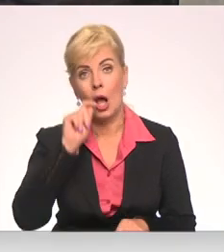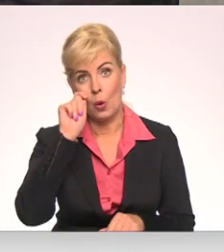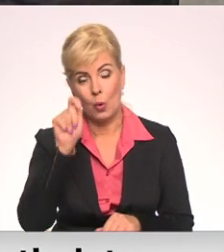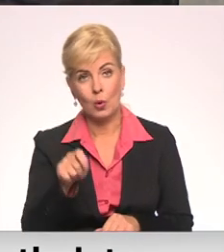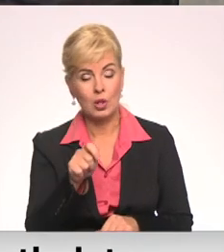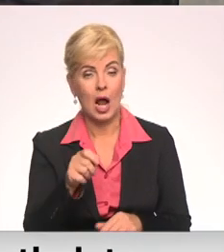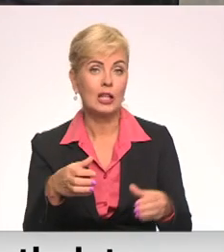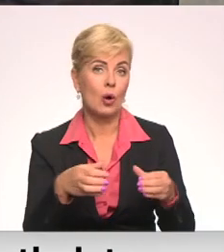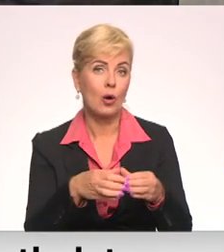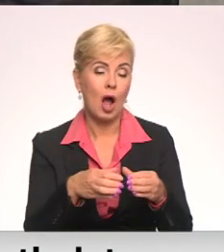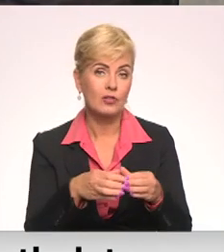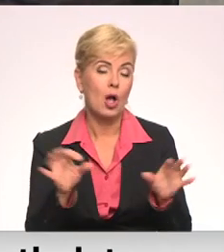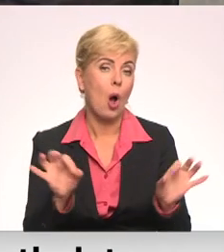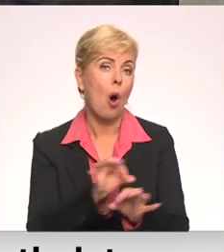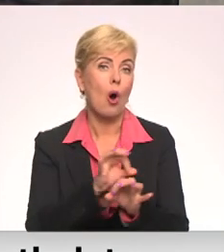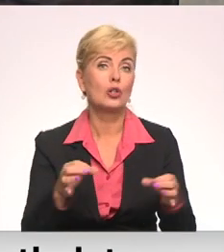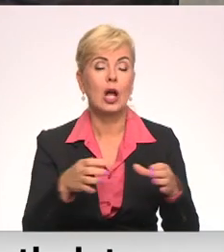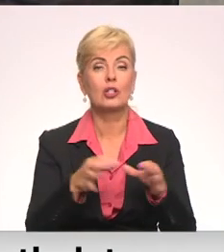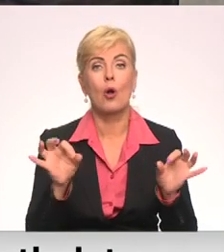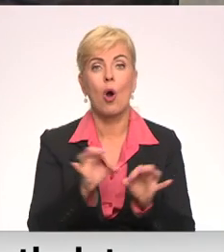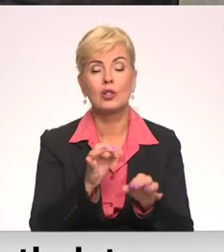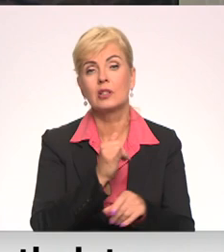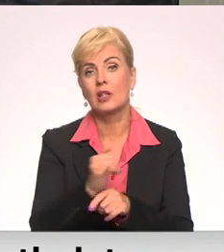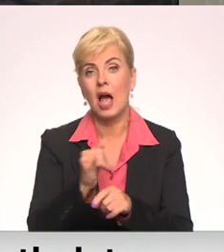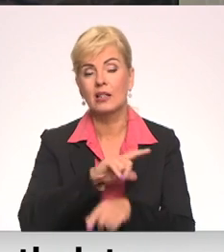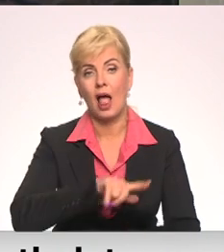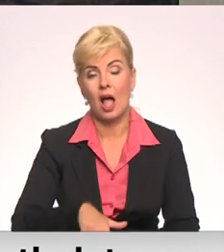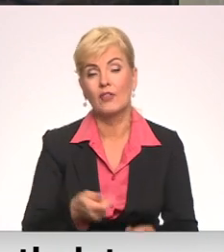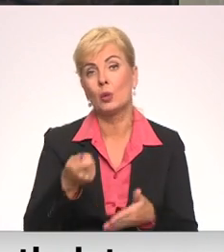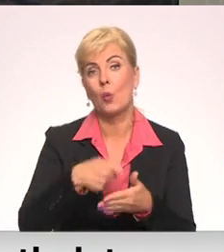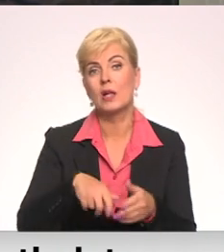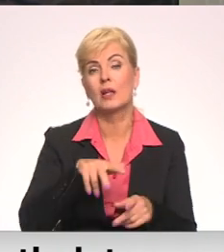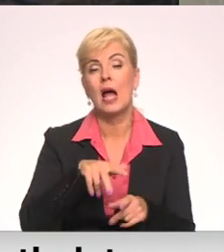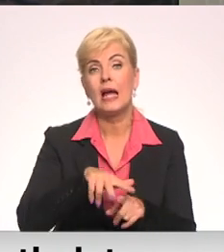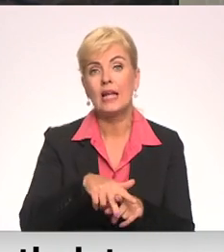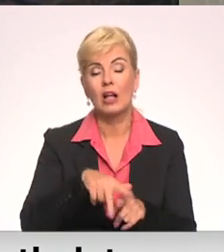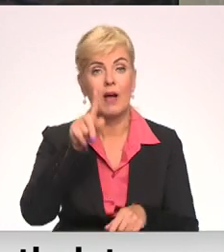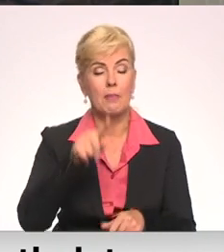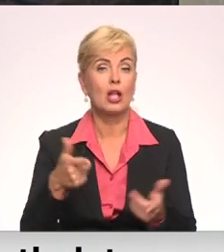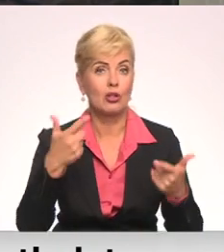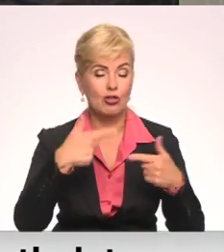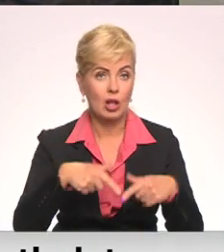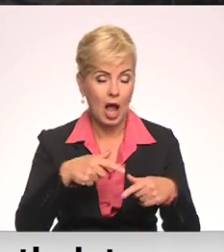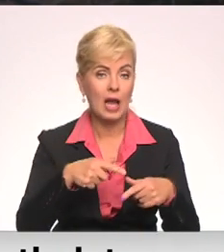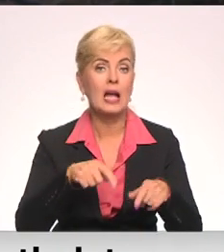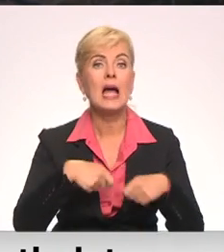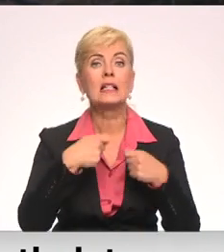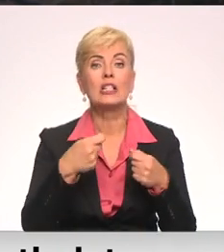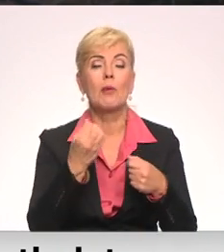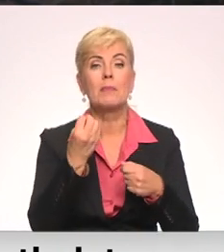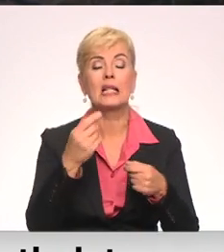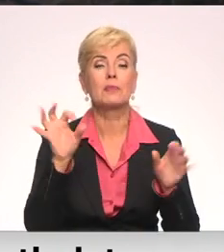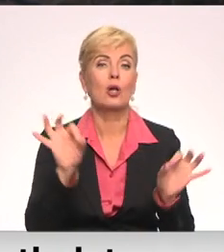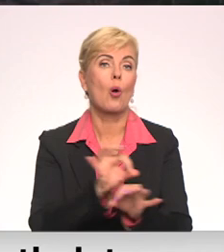Ukrainas kolektīva Prima orkestra koncertturnē Latvijā noslēgusies Jelgavā. Mēneša laikā mūziķi snieguši 15